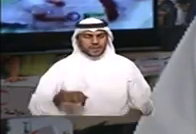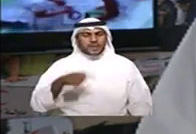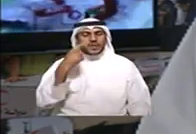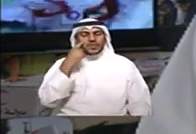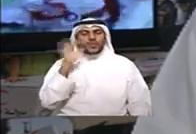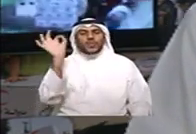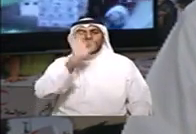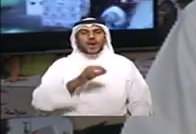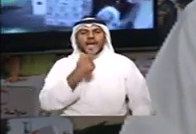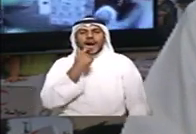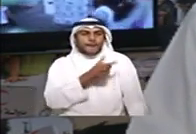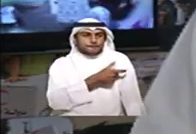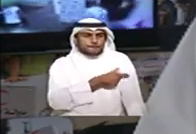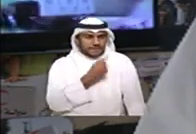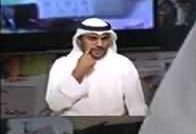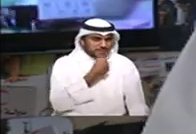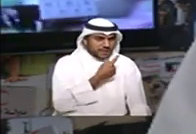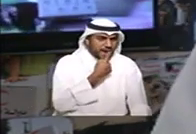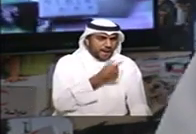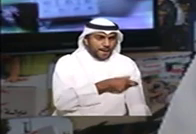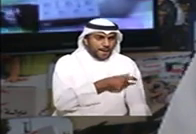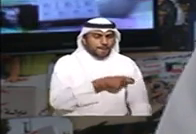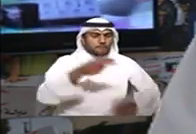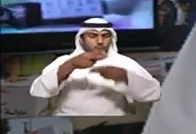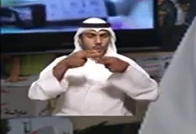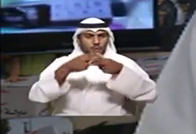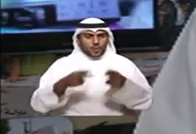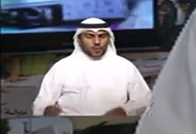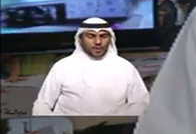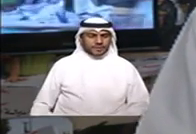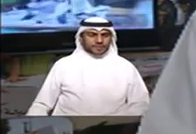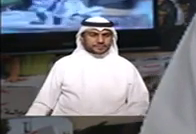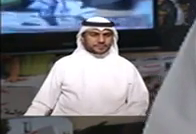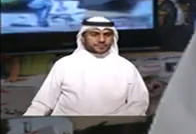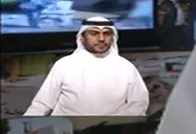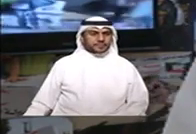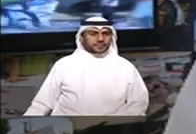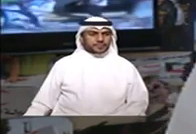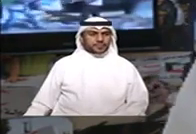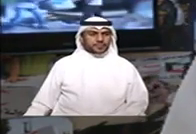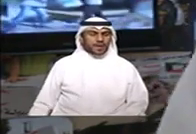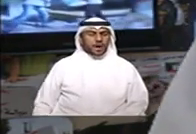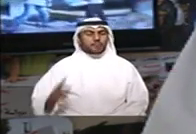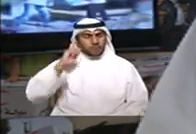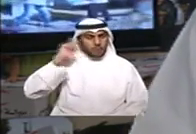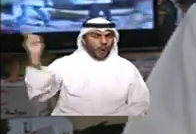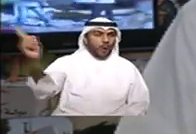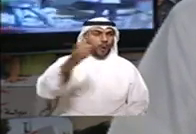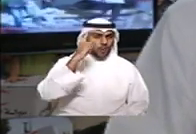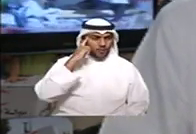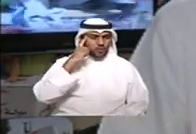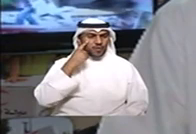هذه الجمعية التي تعتبر إحدى واجهات التي تترجم العمل الخيري والإنساني لدولة الكويت. ونحن في هذا